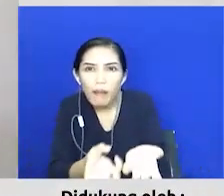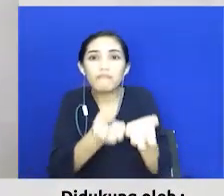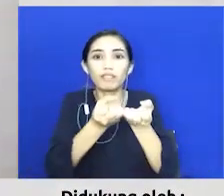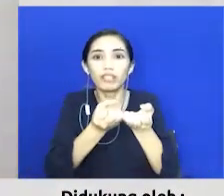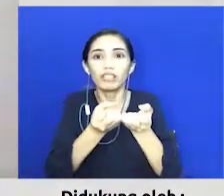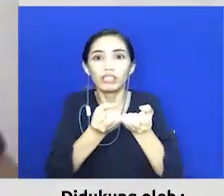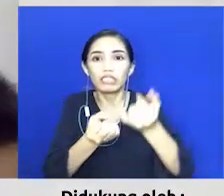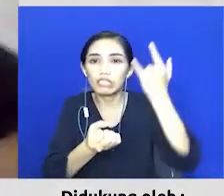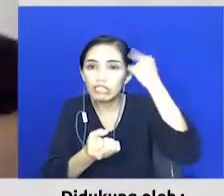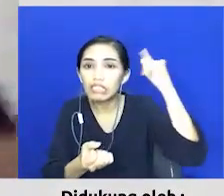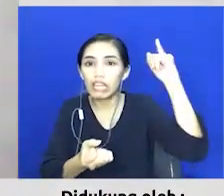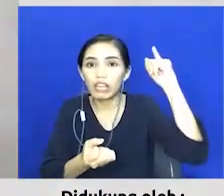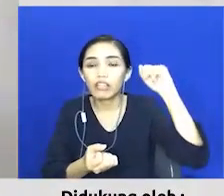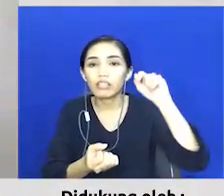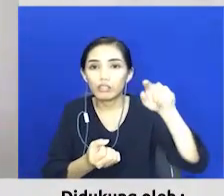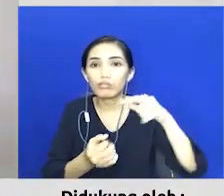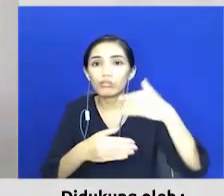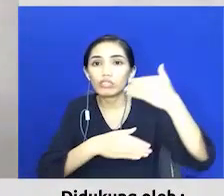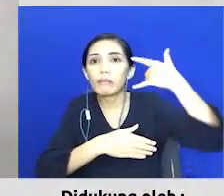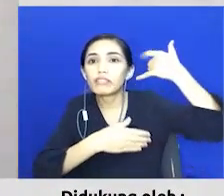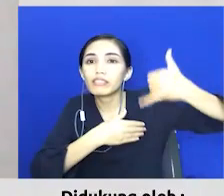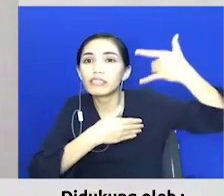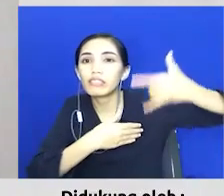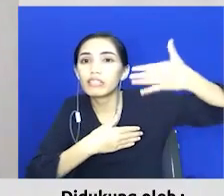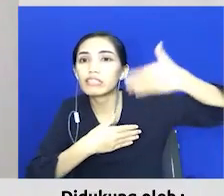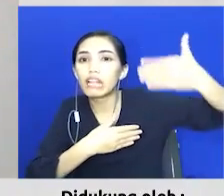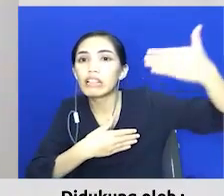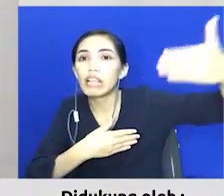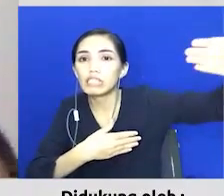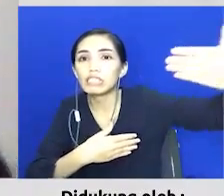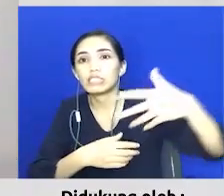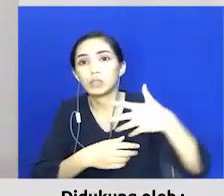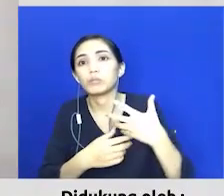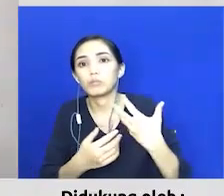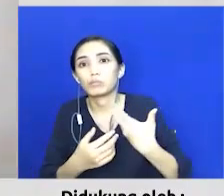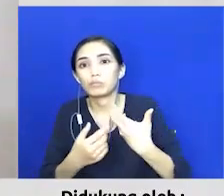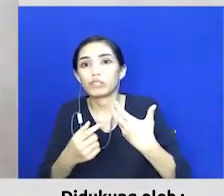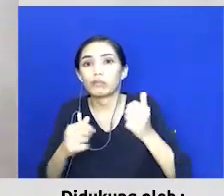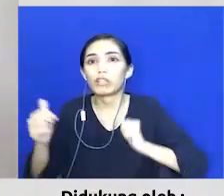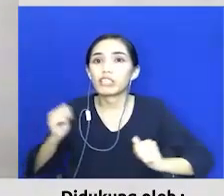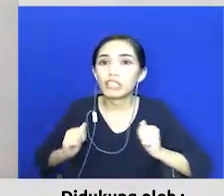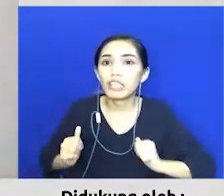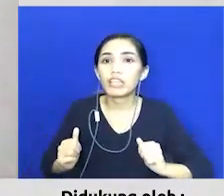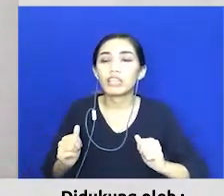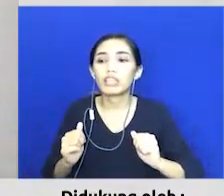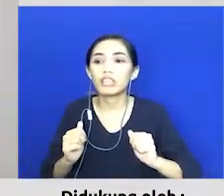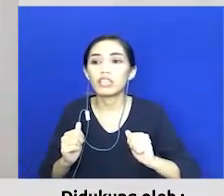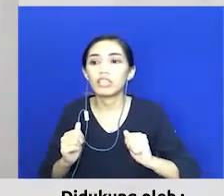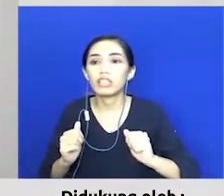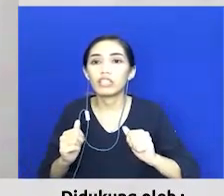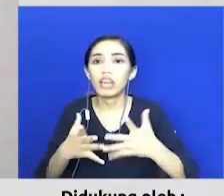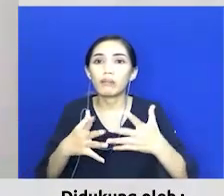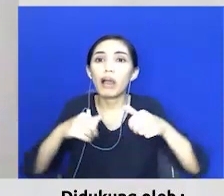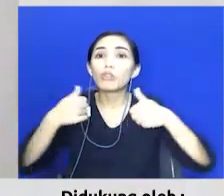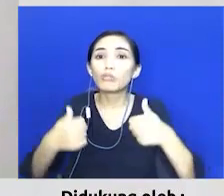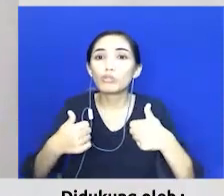dengan berbagai macam strategi gitu ya, strategi berkesenian yang mumpuni gitu,